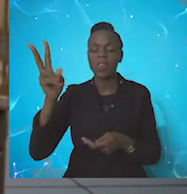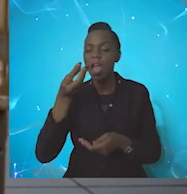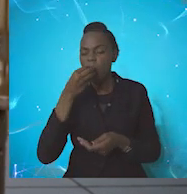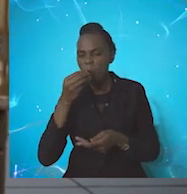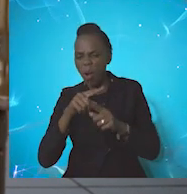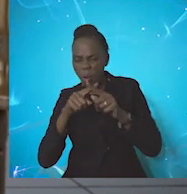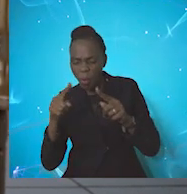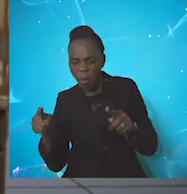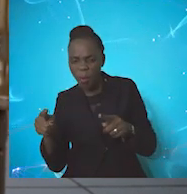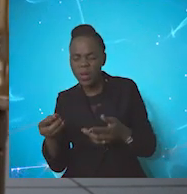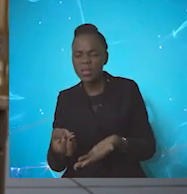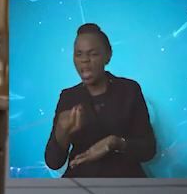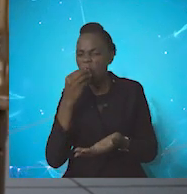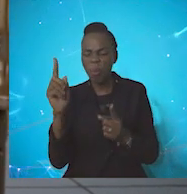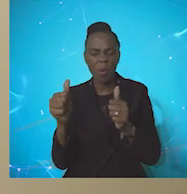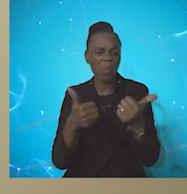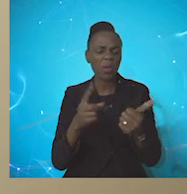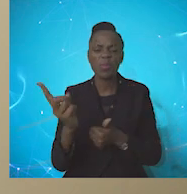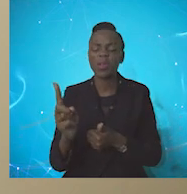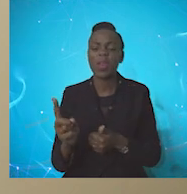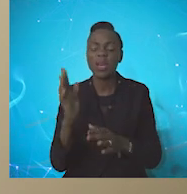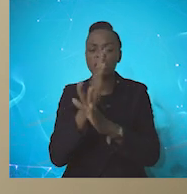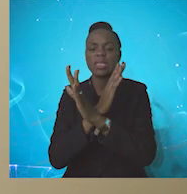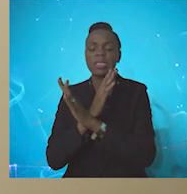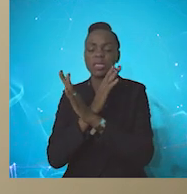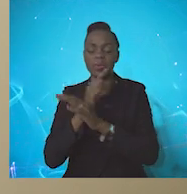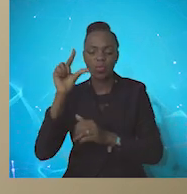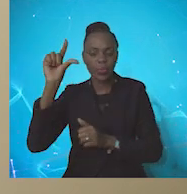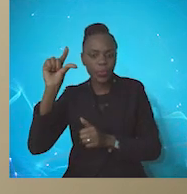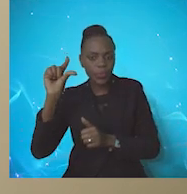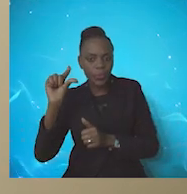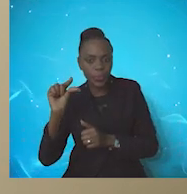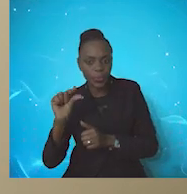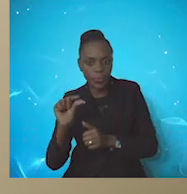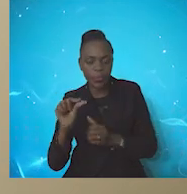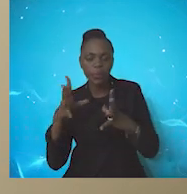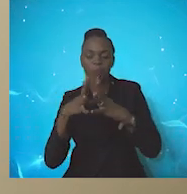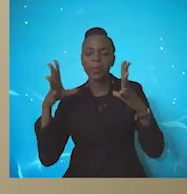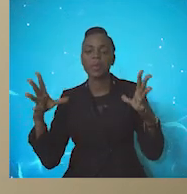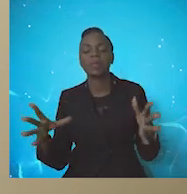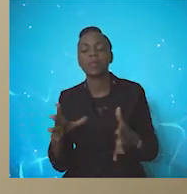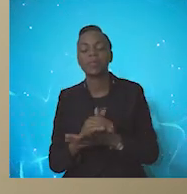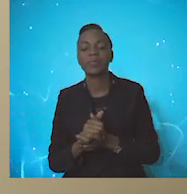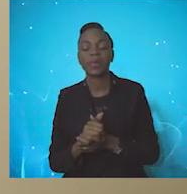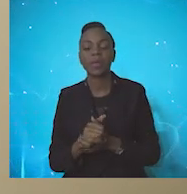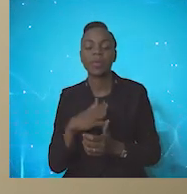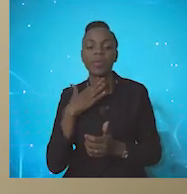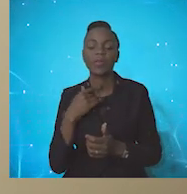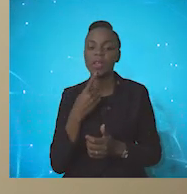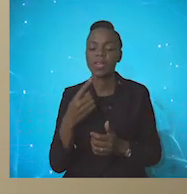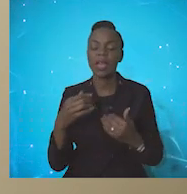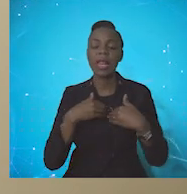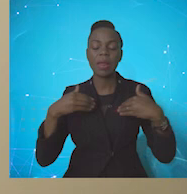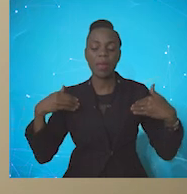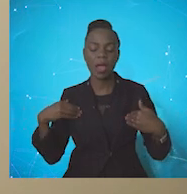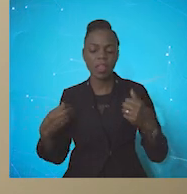moyenerera nde chifukwa chakumwa moyenerera chitetezo chawo chija chimatsika kwambiri nde ndimafuna tengepo mwaya